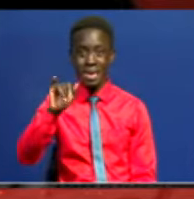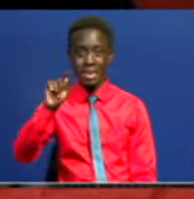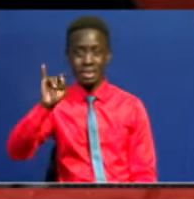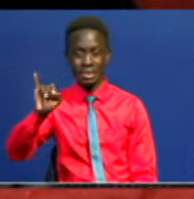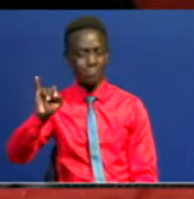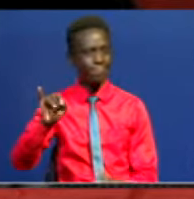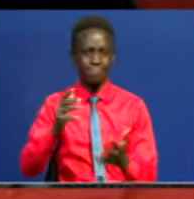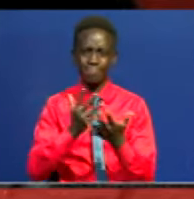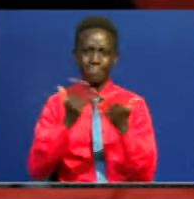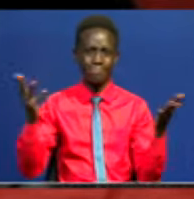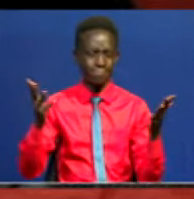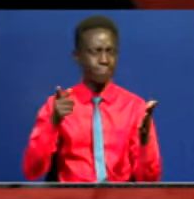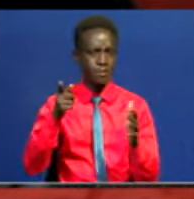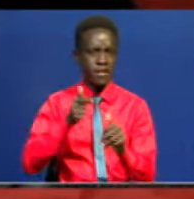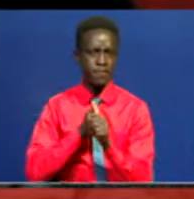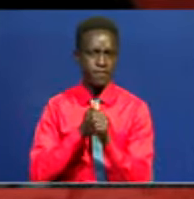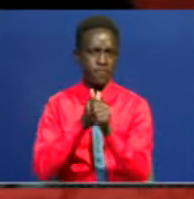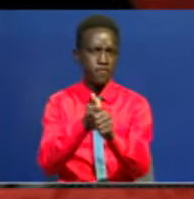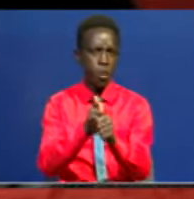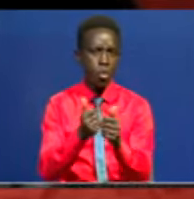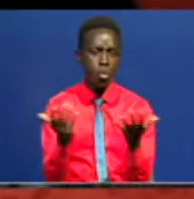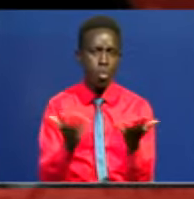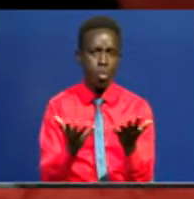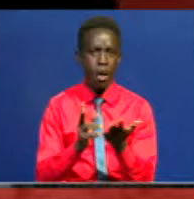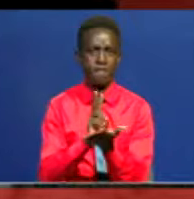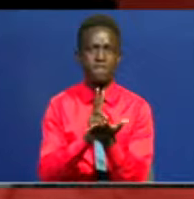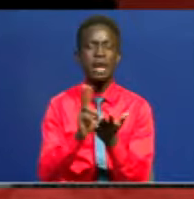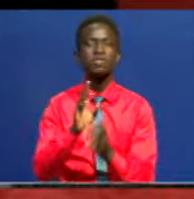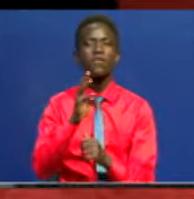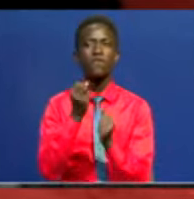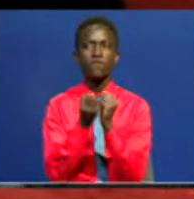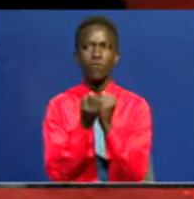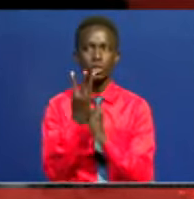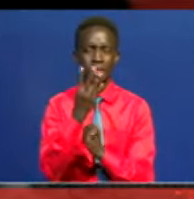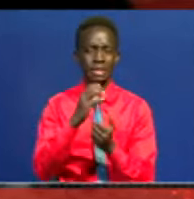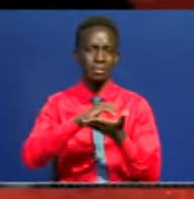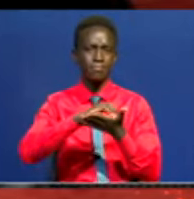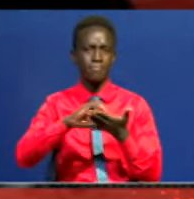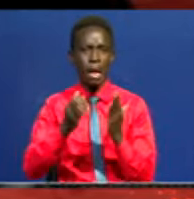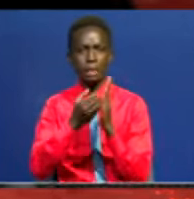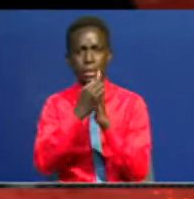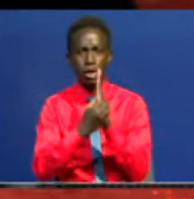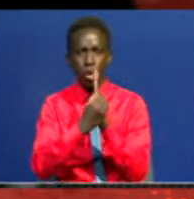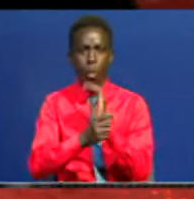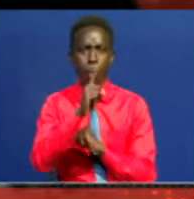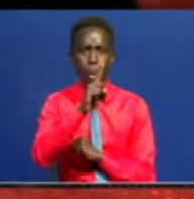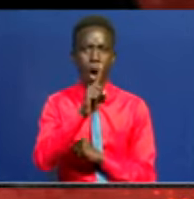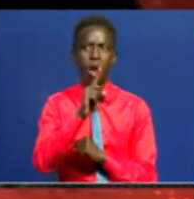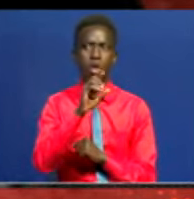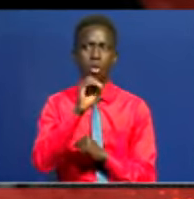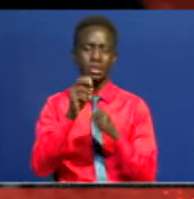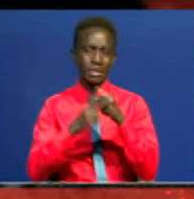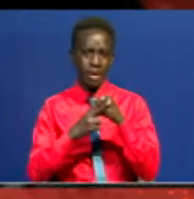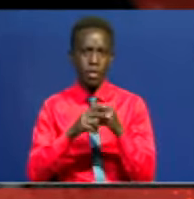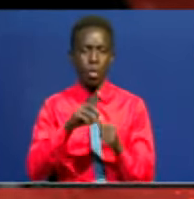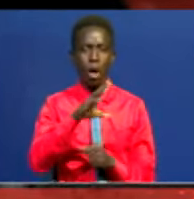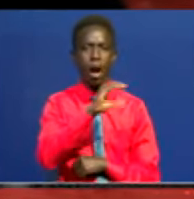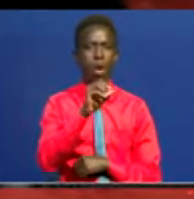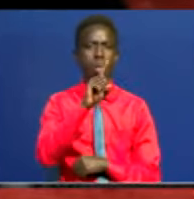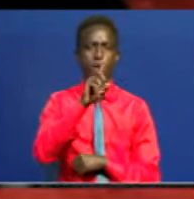compliance with Part 14, that is Sections 107 and 108 of the National Police Service Act.